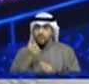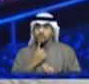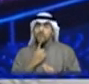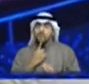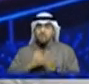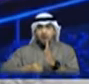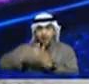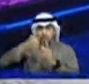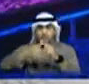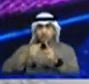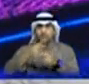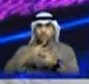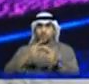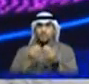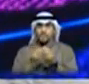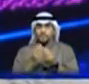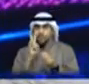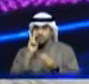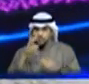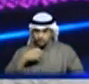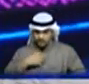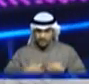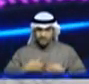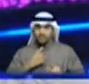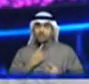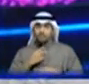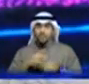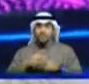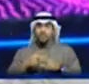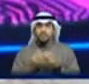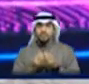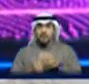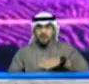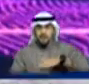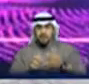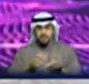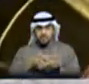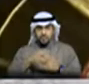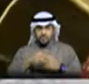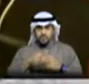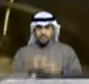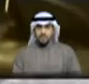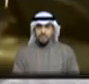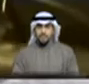والانتماء تمثل تعبيرا صادقا عن حب الوطن وقائده.